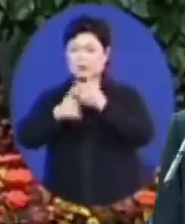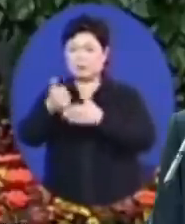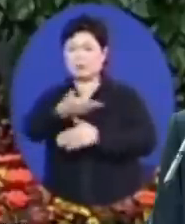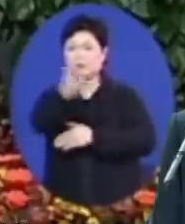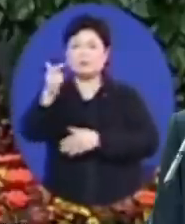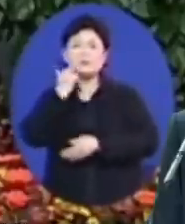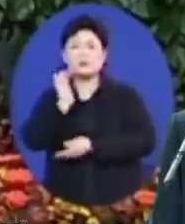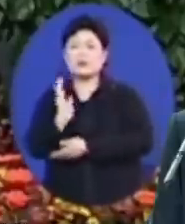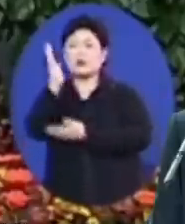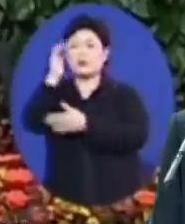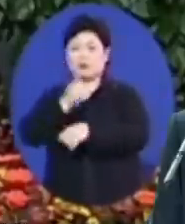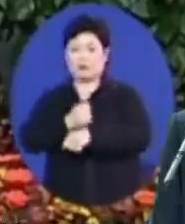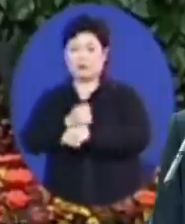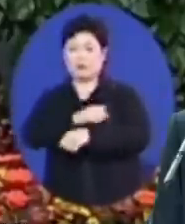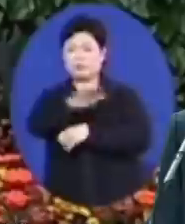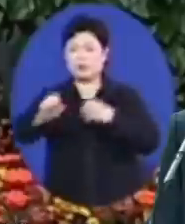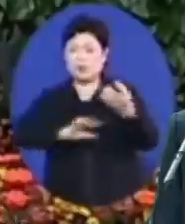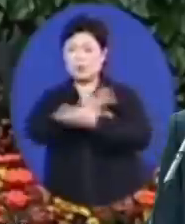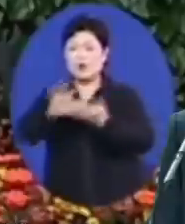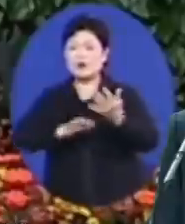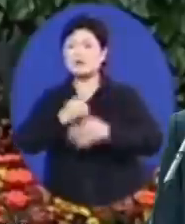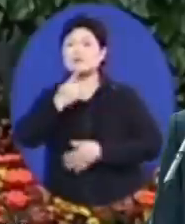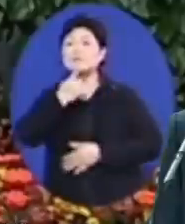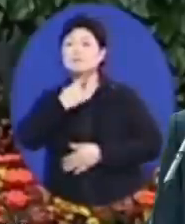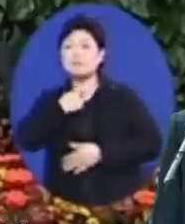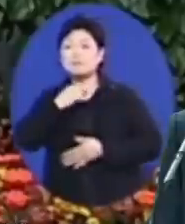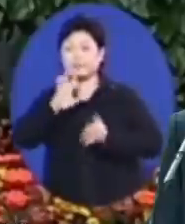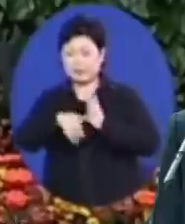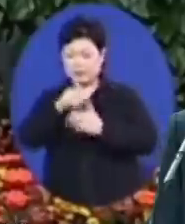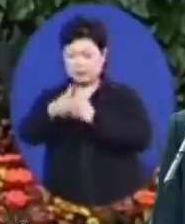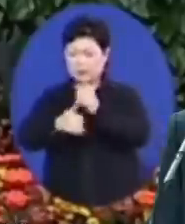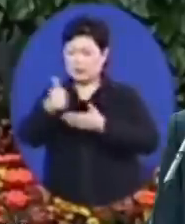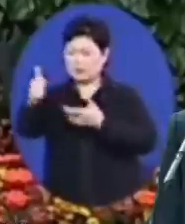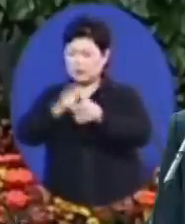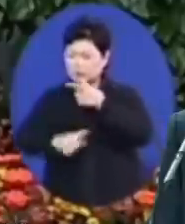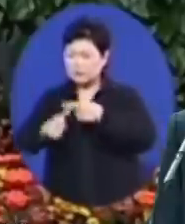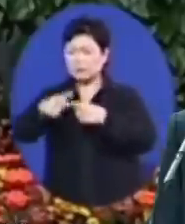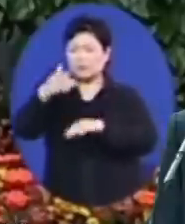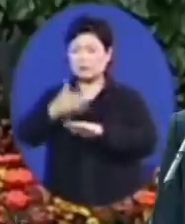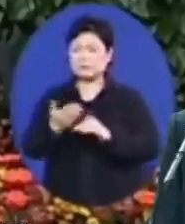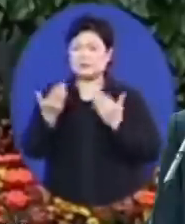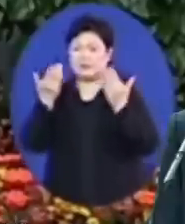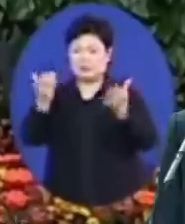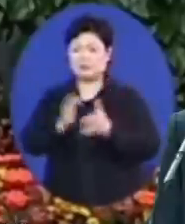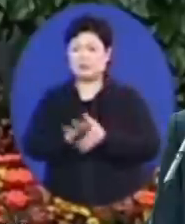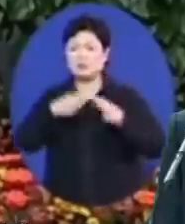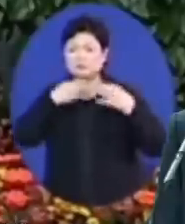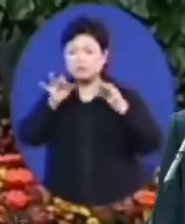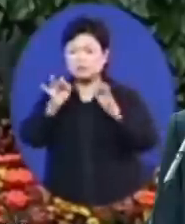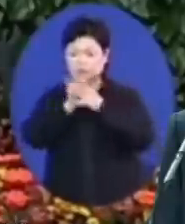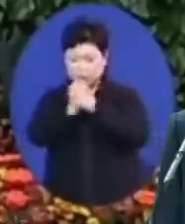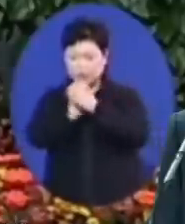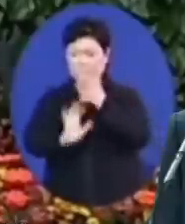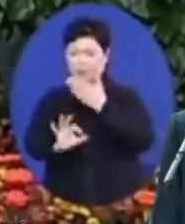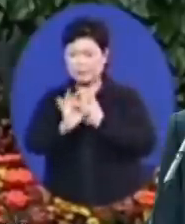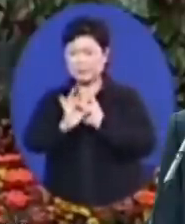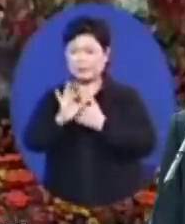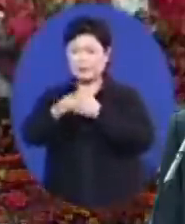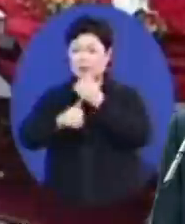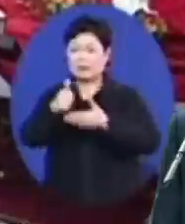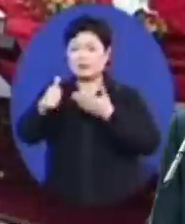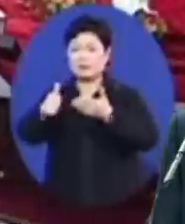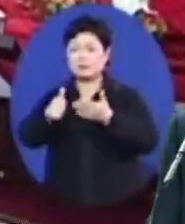하리로다. 우리가 환난을 당할 때 하나님께 더욱 감사하고 부르시어 기도하면 하나님이